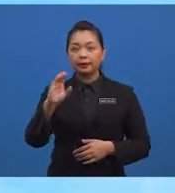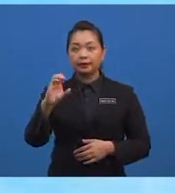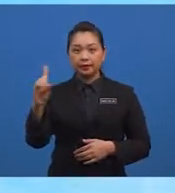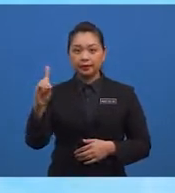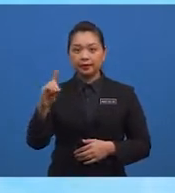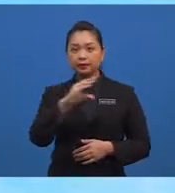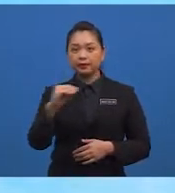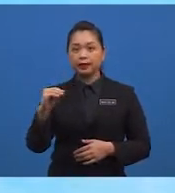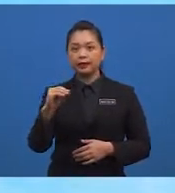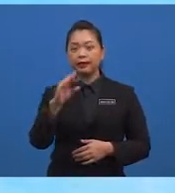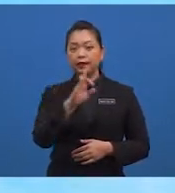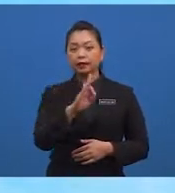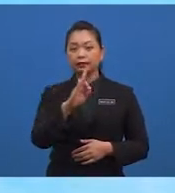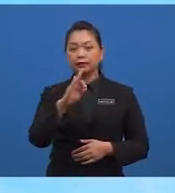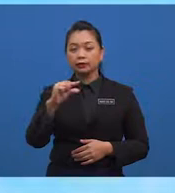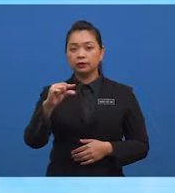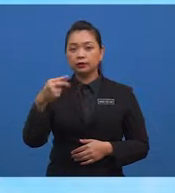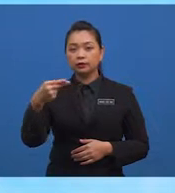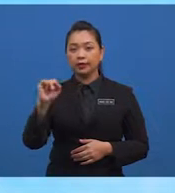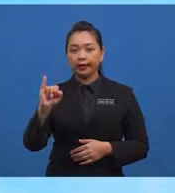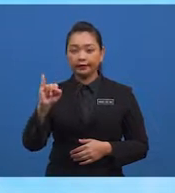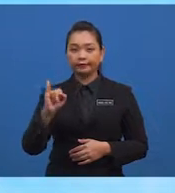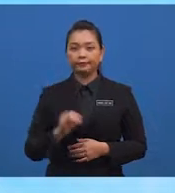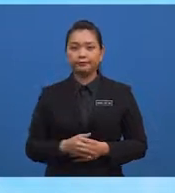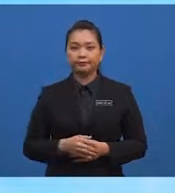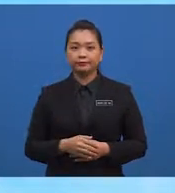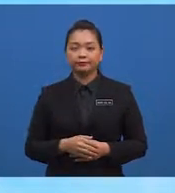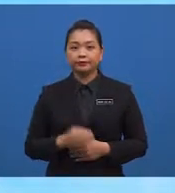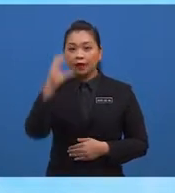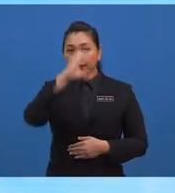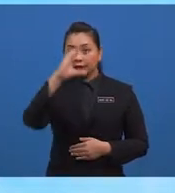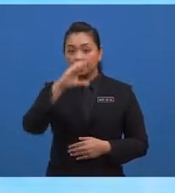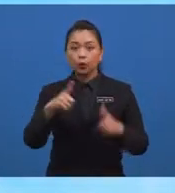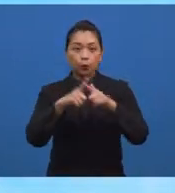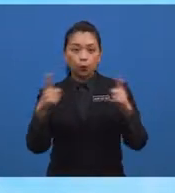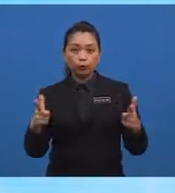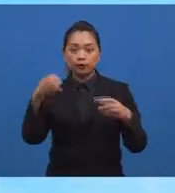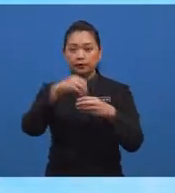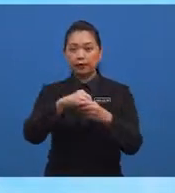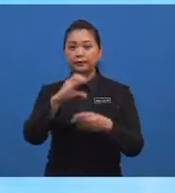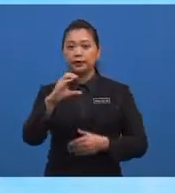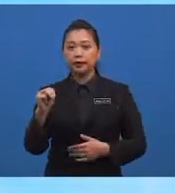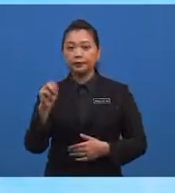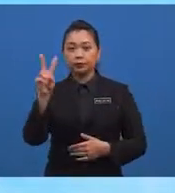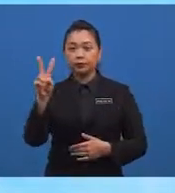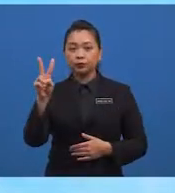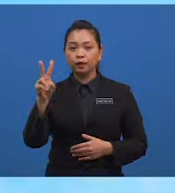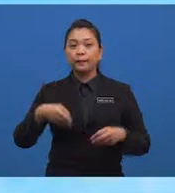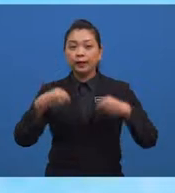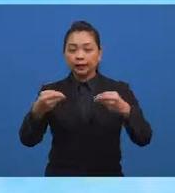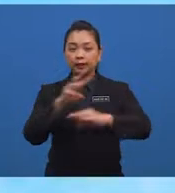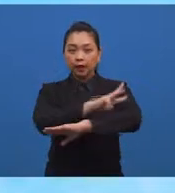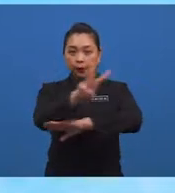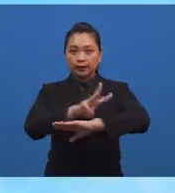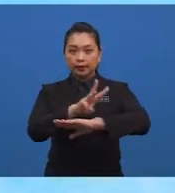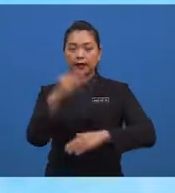ABCD dan rajah FGHI. Cari luas dalam sentimeter persegi